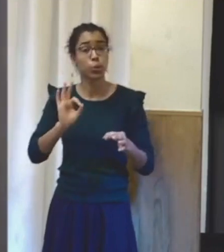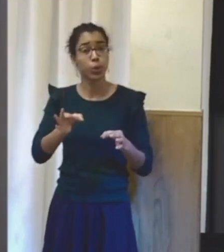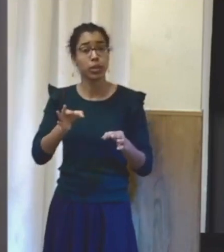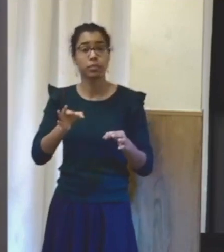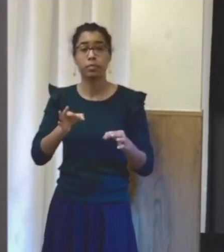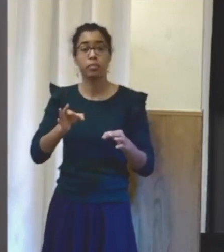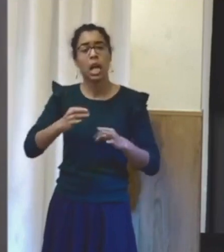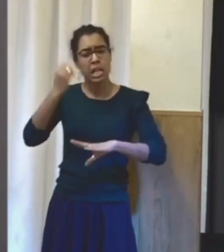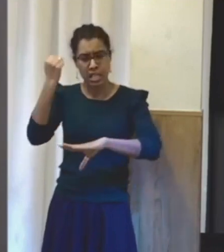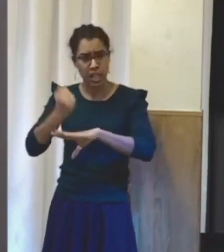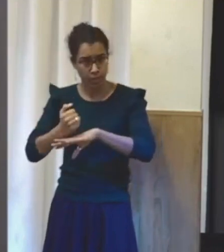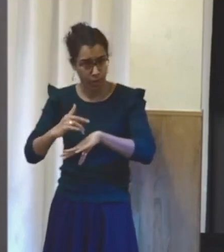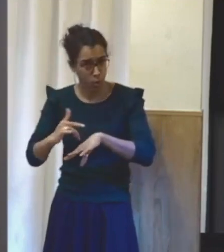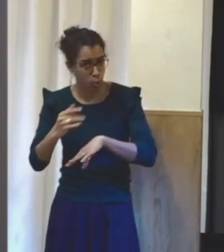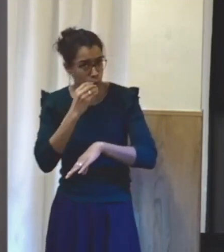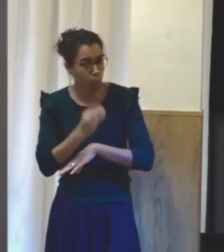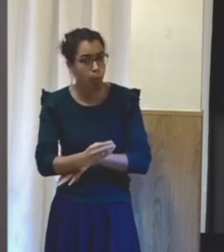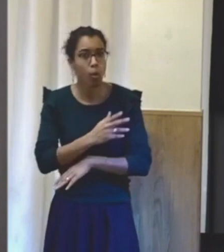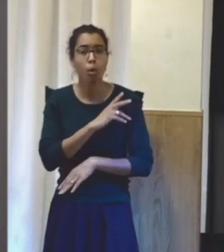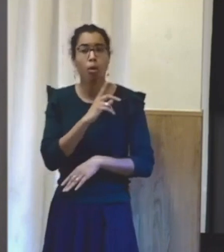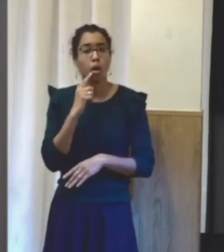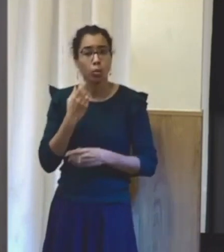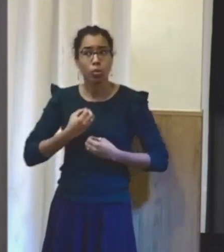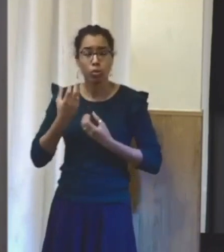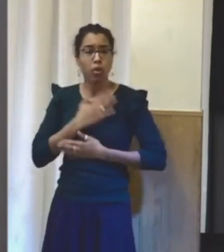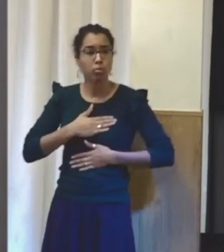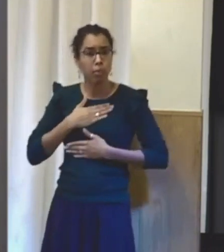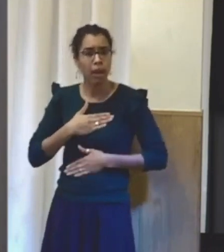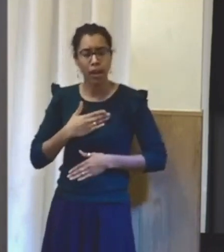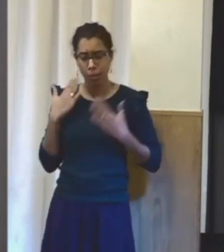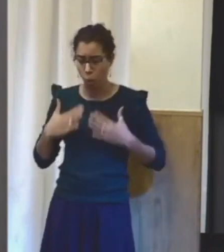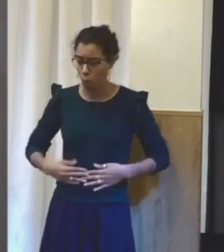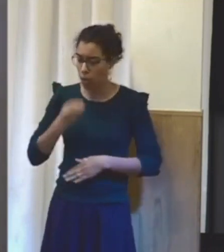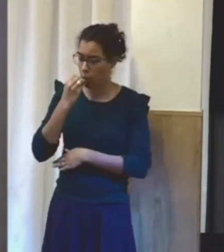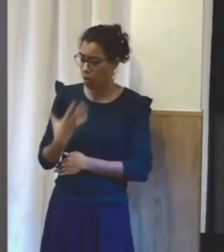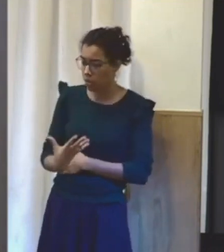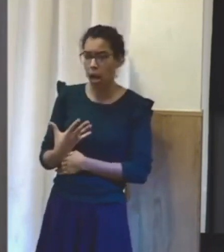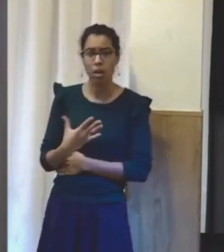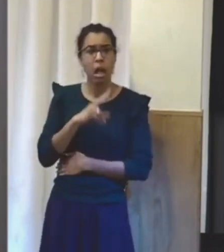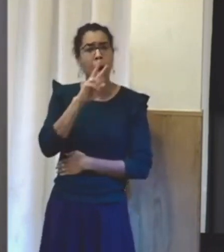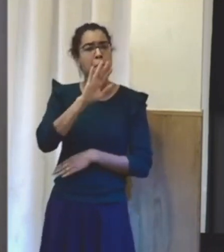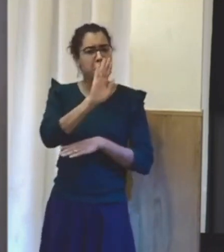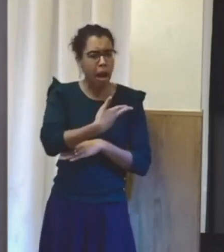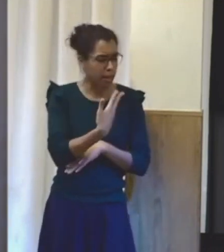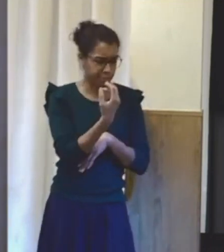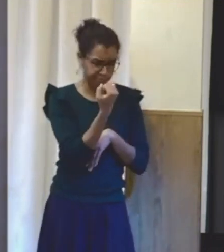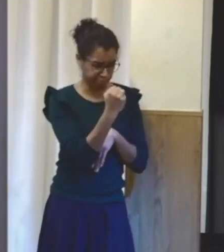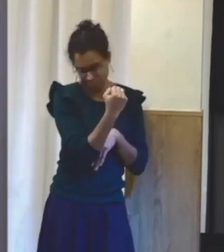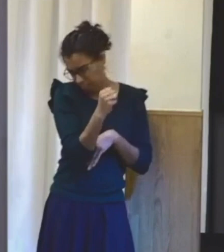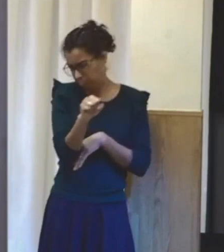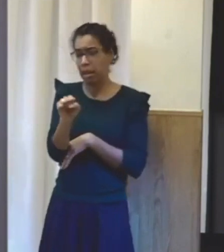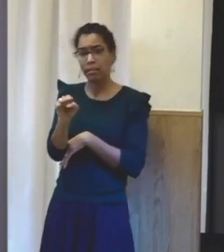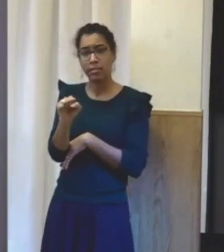les sacrifices qu'il faut pour plaire à Dieu. Il se comportait bien, il se détournait du mal. Il